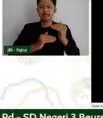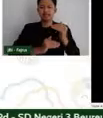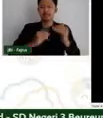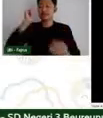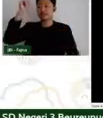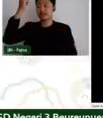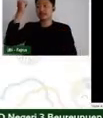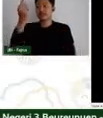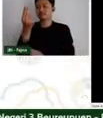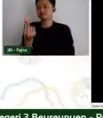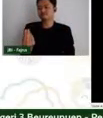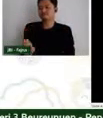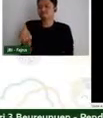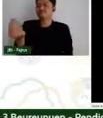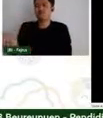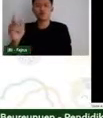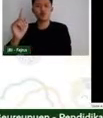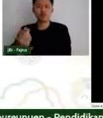membiayainya. Di sini